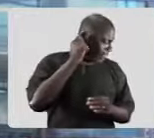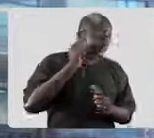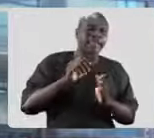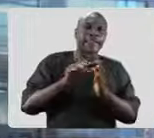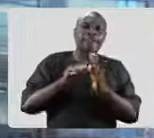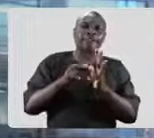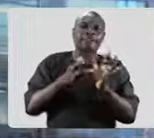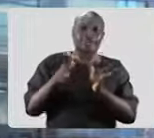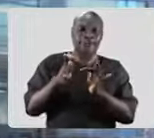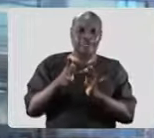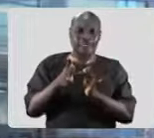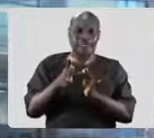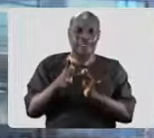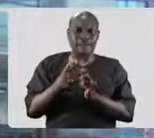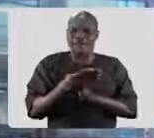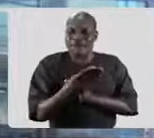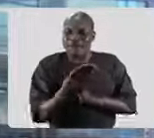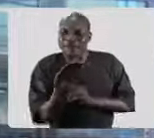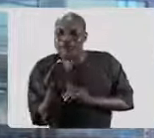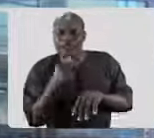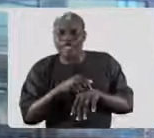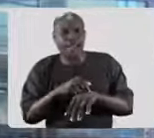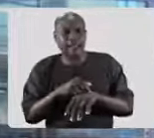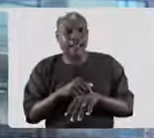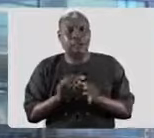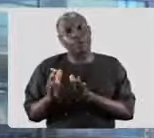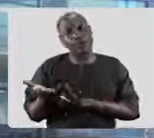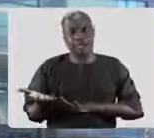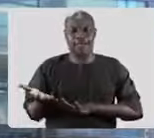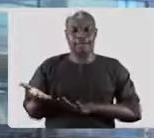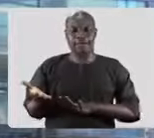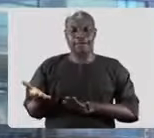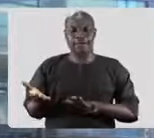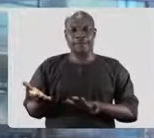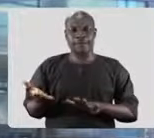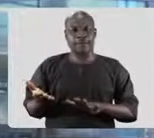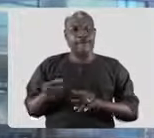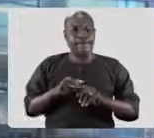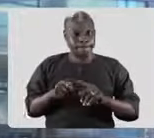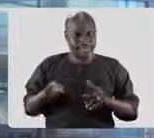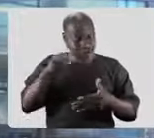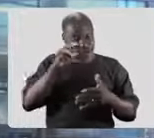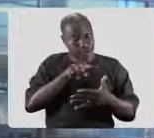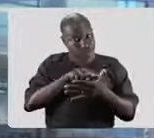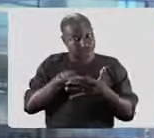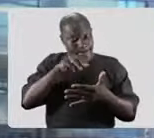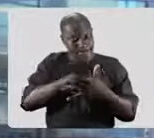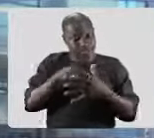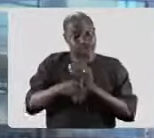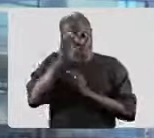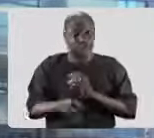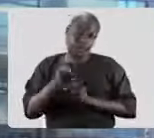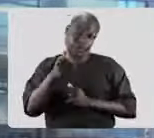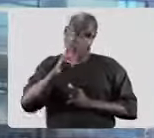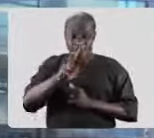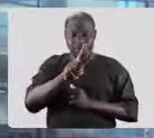na psabe ni Yesu Kristo aka ebre kakra bi no afri asase so na so wo ka Matthew chapter